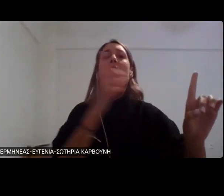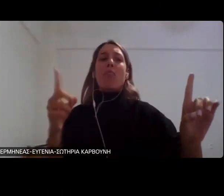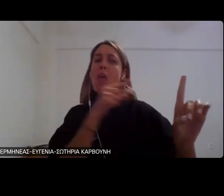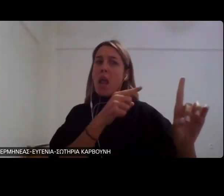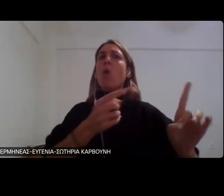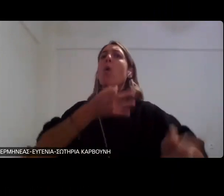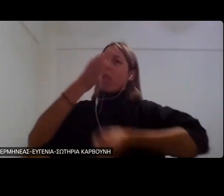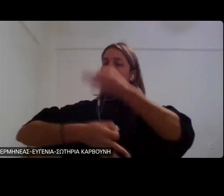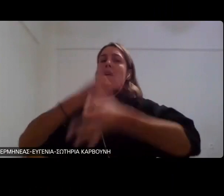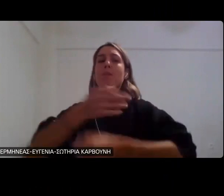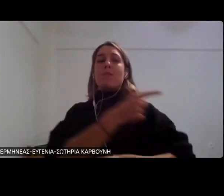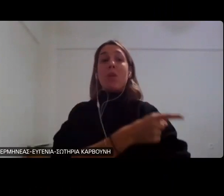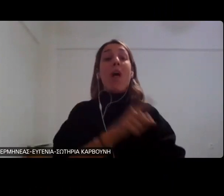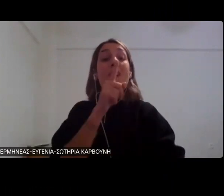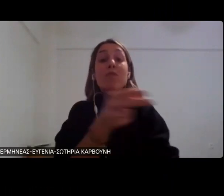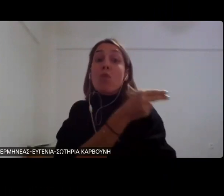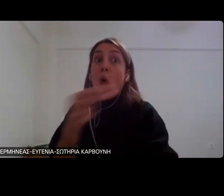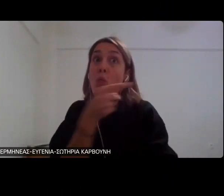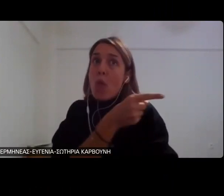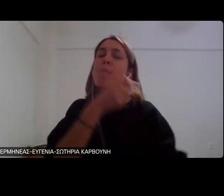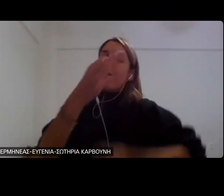θέμα στο κέντρο του ενδιαφέροντος.